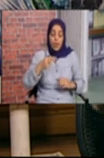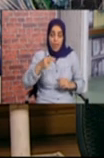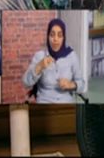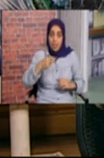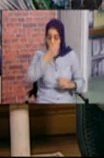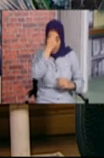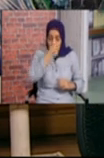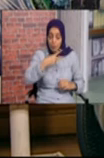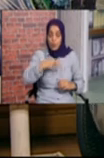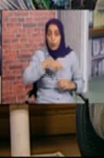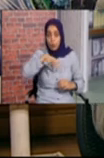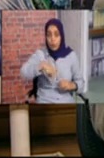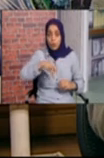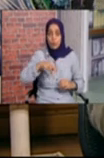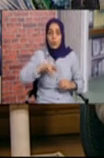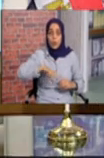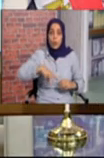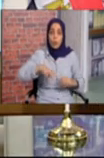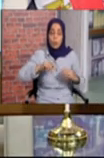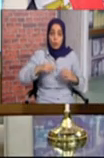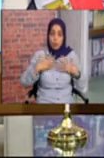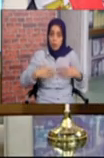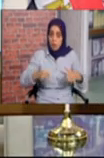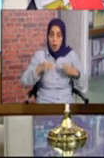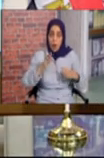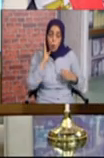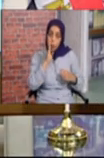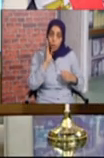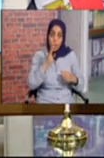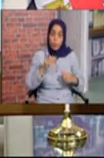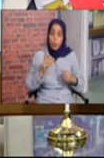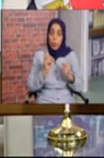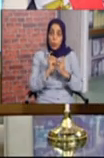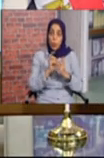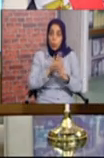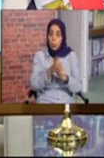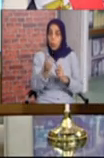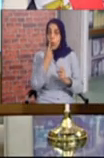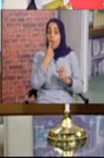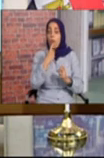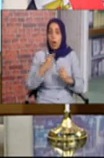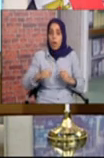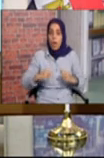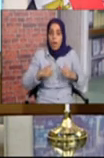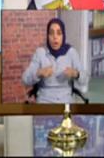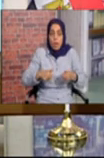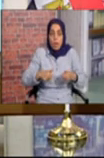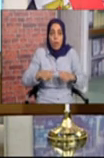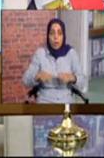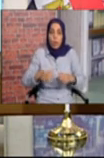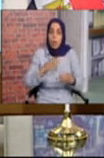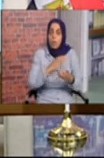تمام. وعلى راس ده التعليم والصحه يا فندم الصحة تمام واللقاح وان انا اكتست حضرتك امراض كتيرة